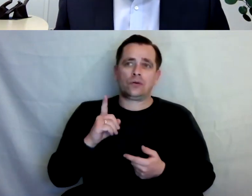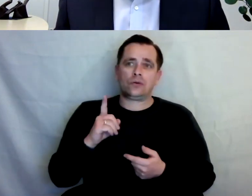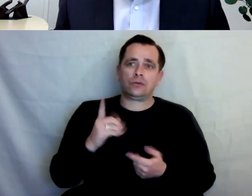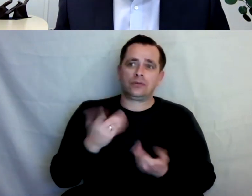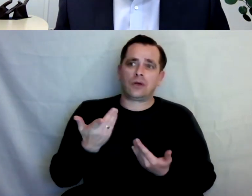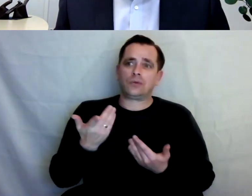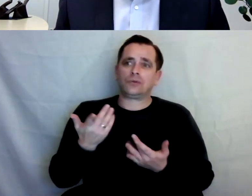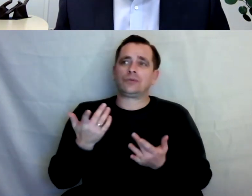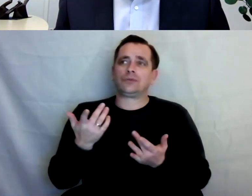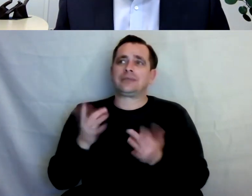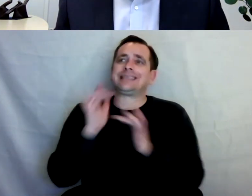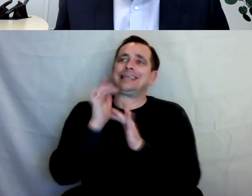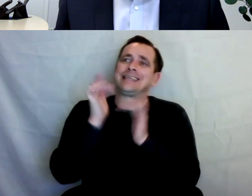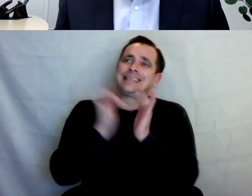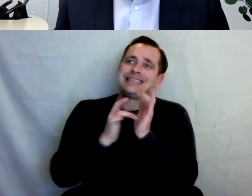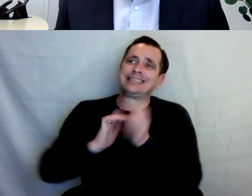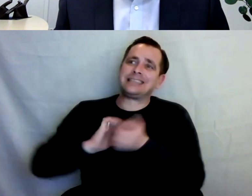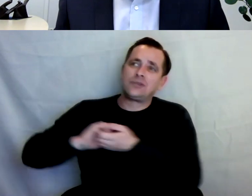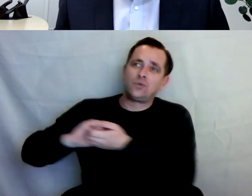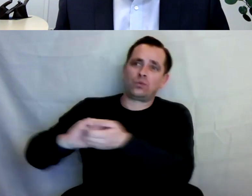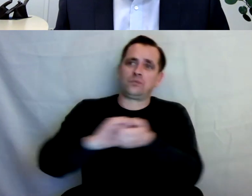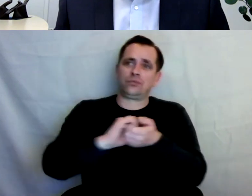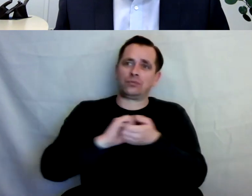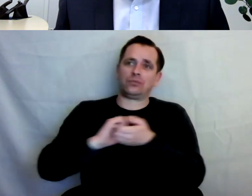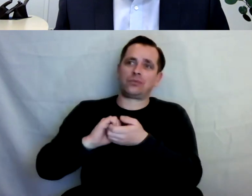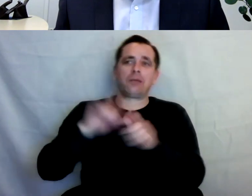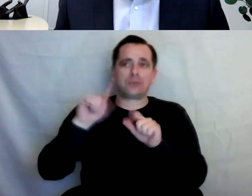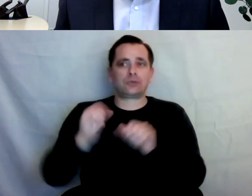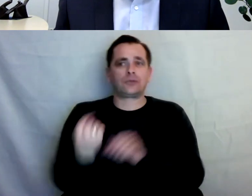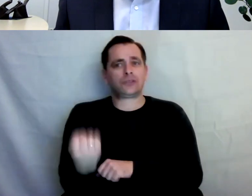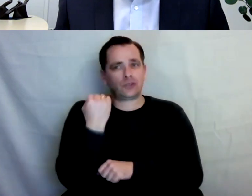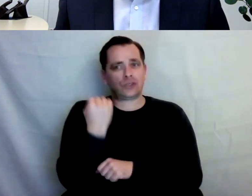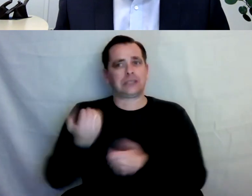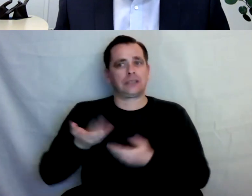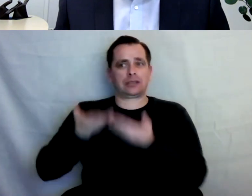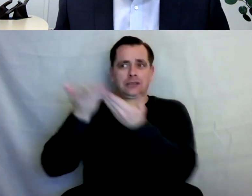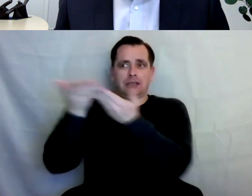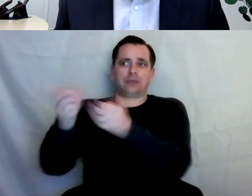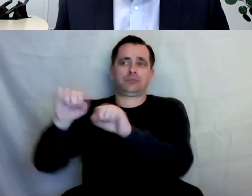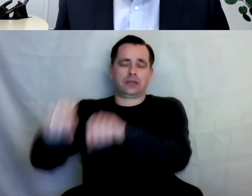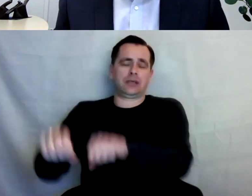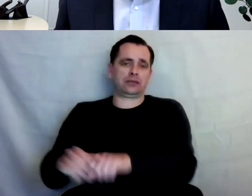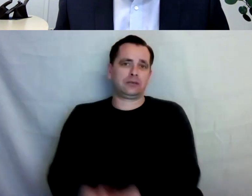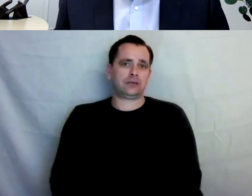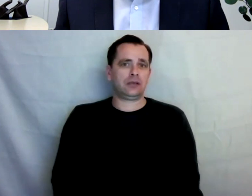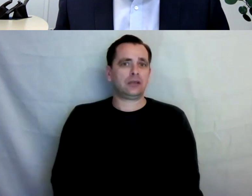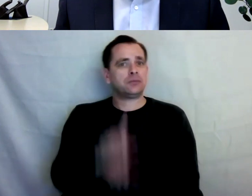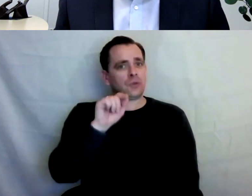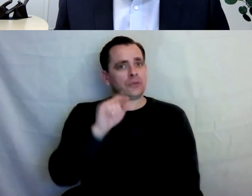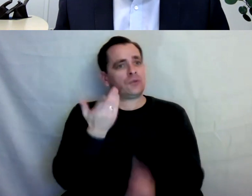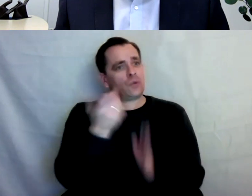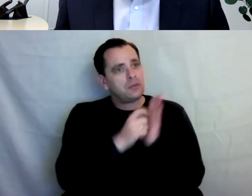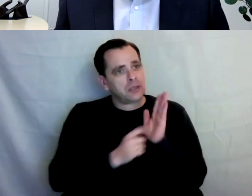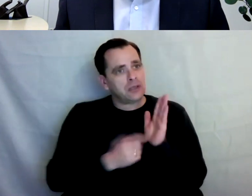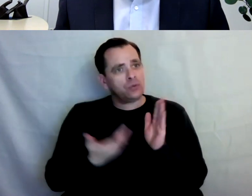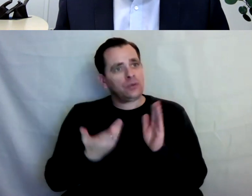sie dieses stärkende Element ist. Und deswegen glaube ich, ist es unter diesen Bedingungen auch gut, wenn es